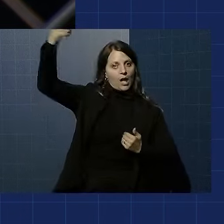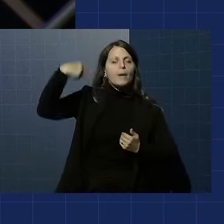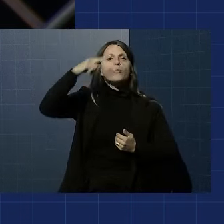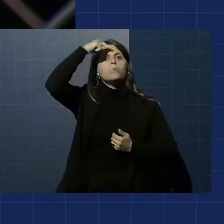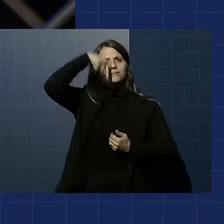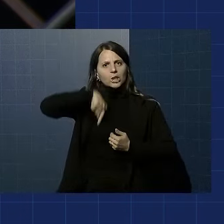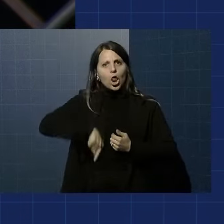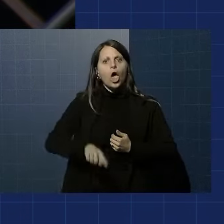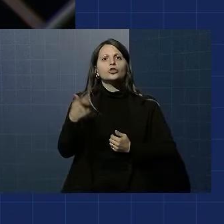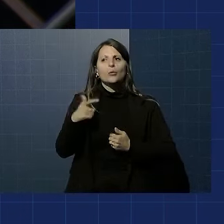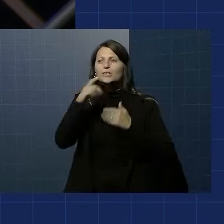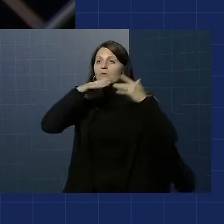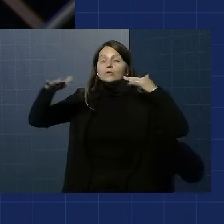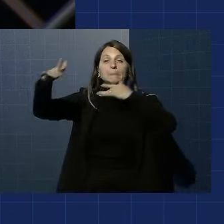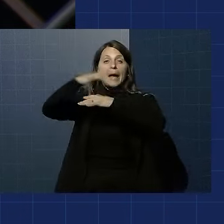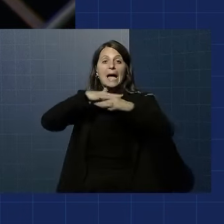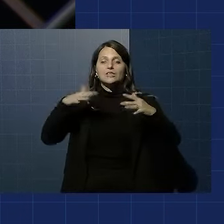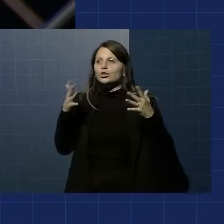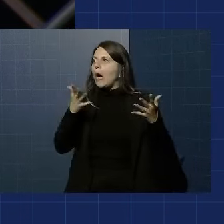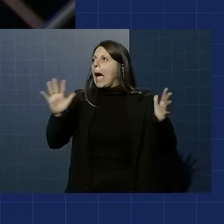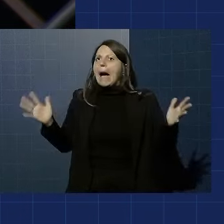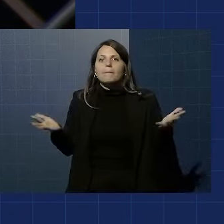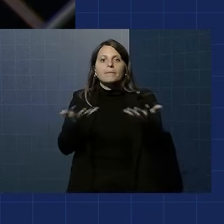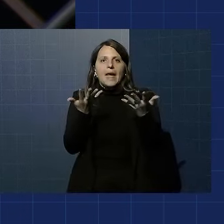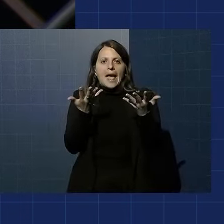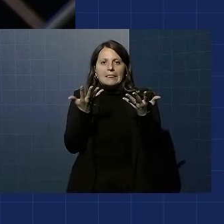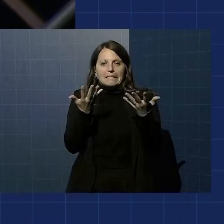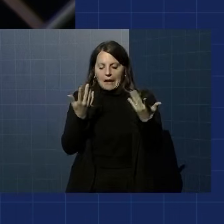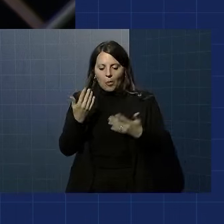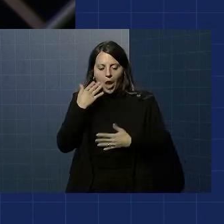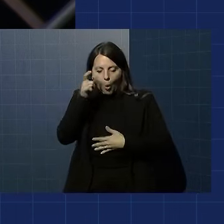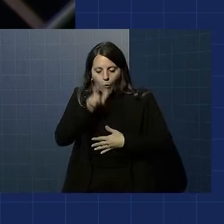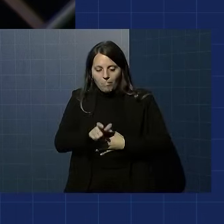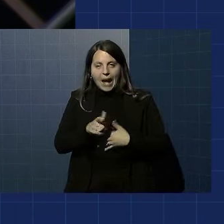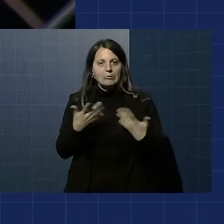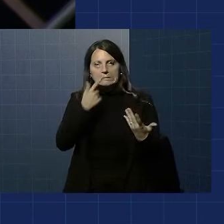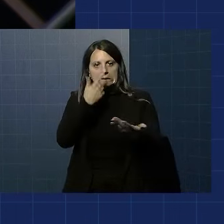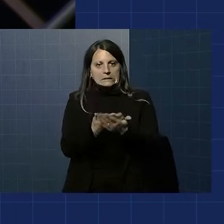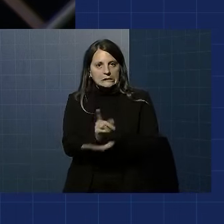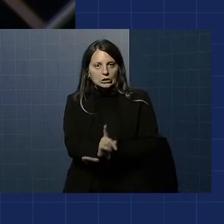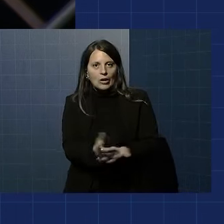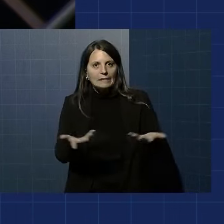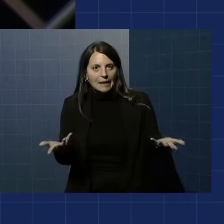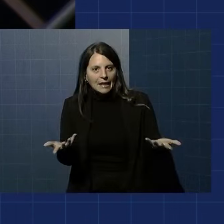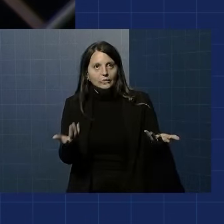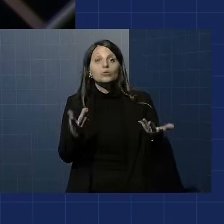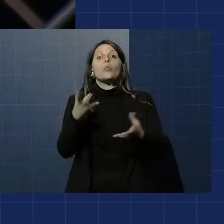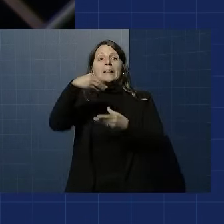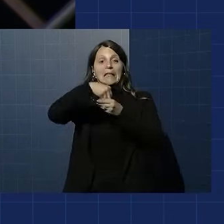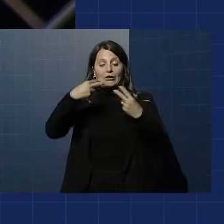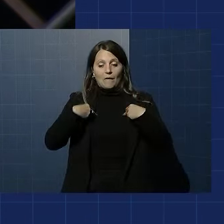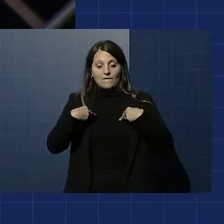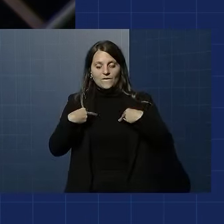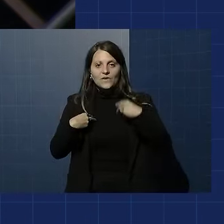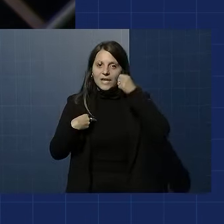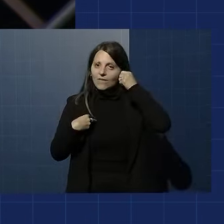estremamente ostile all'essere umano e vivere in un ambiente che è quello delle stazioni spaziali o delle capsule